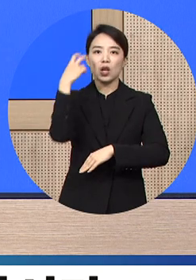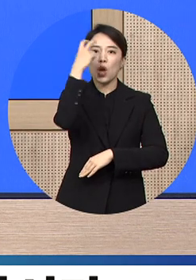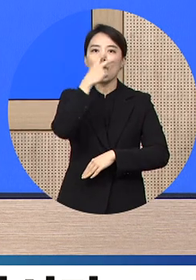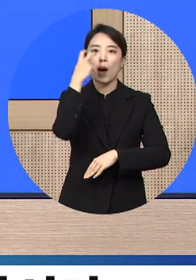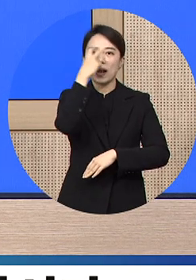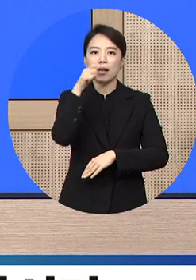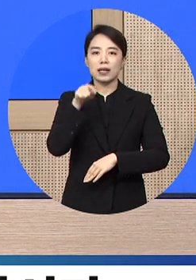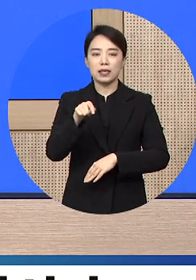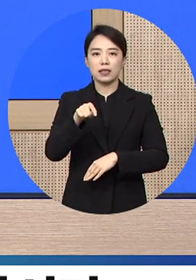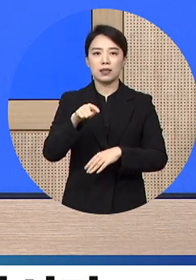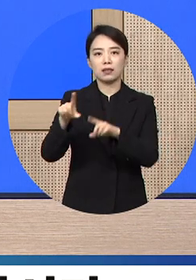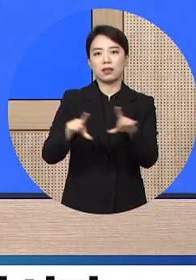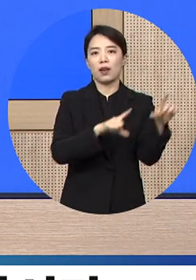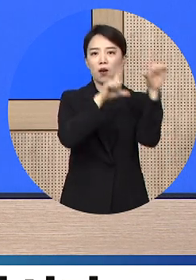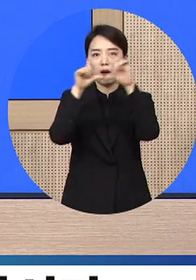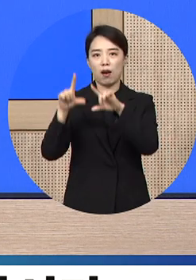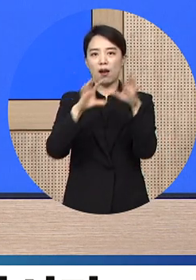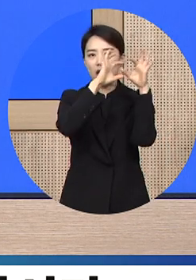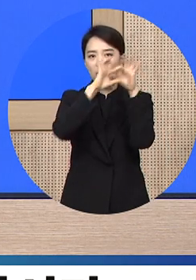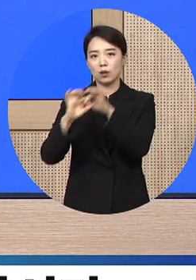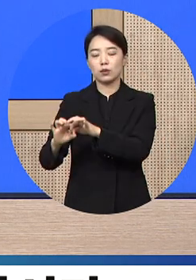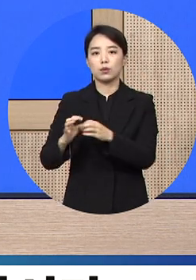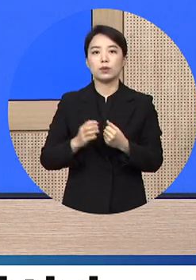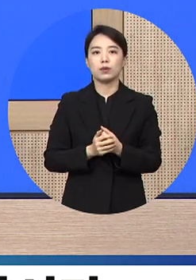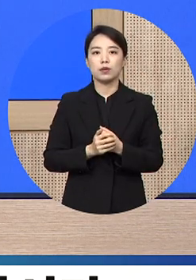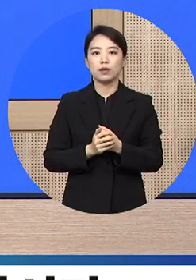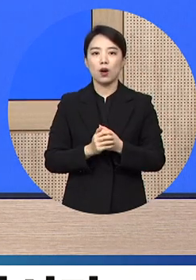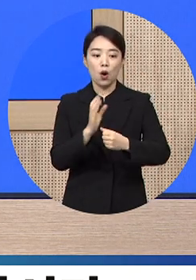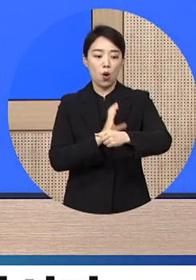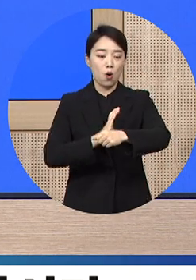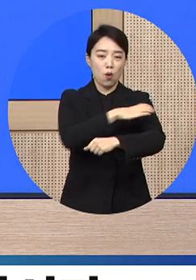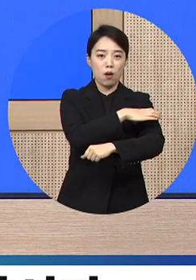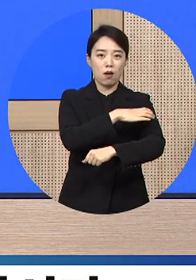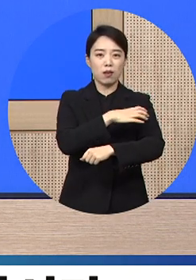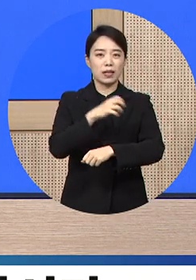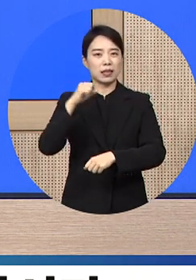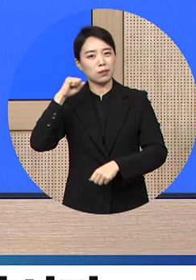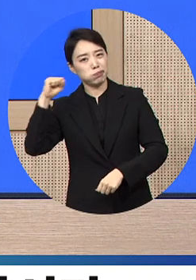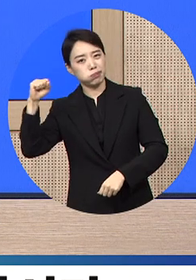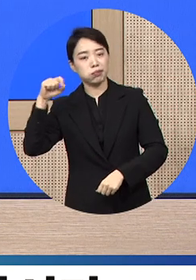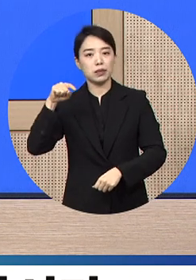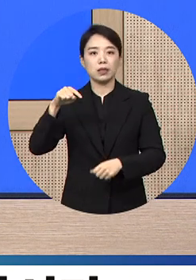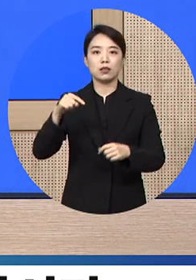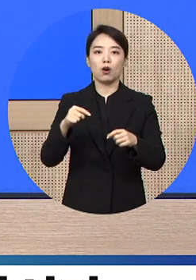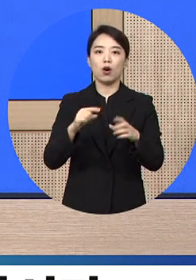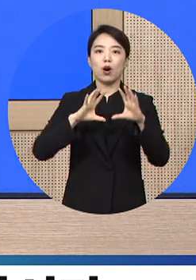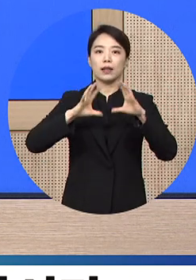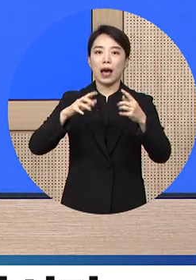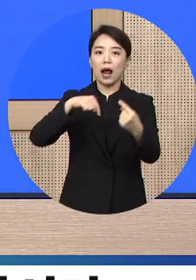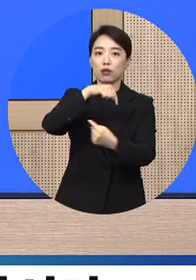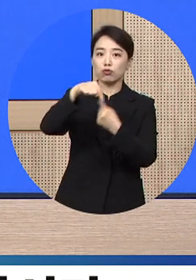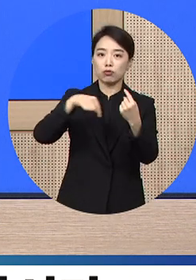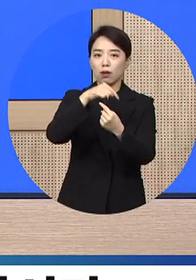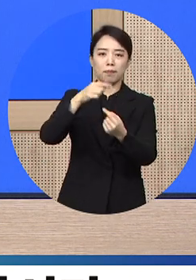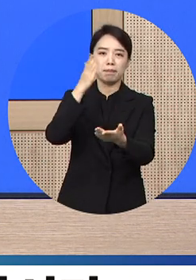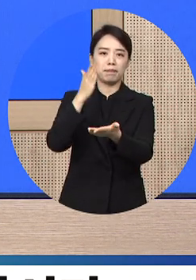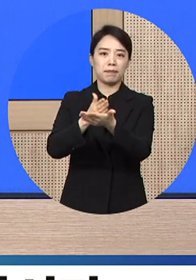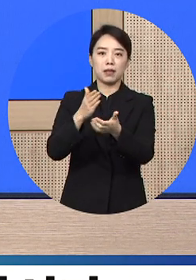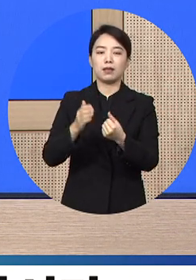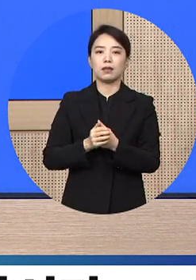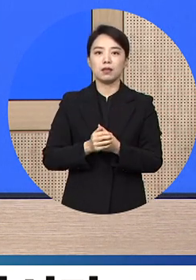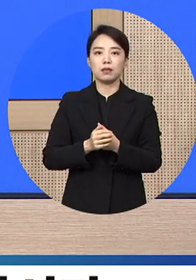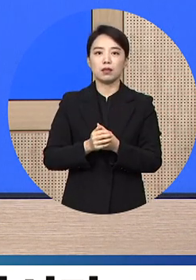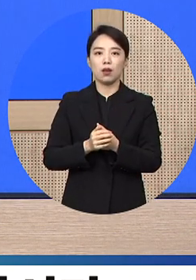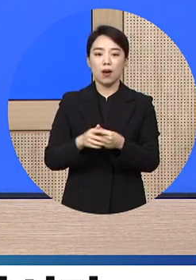감독이 일상화되었습니다. 권력기관에 기댄 국정운영을 중단해야 합니다.